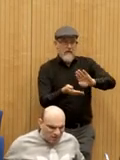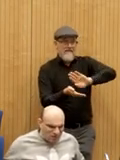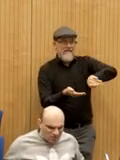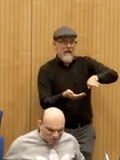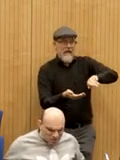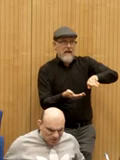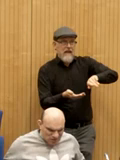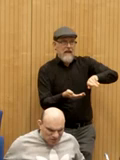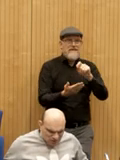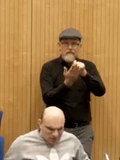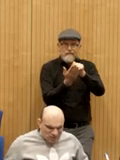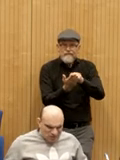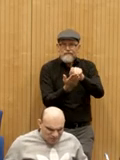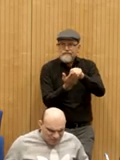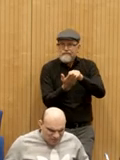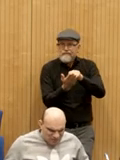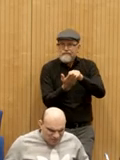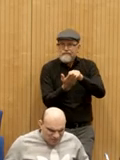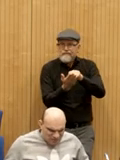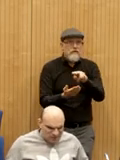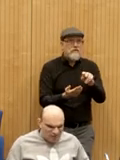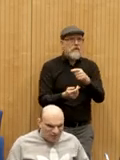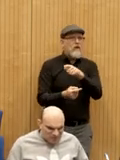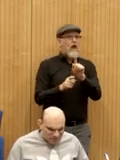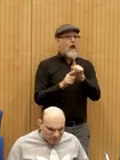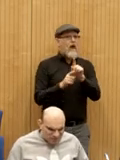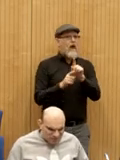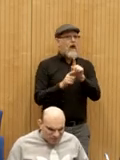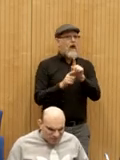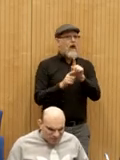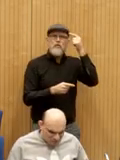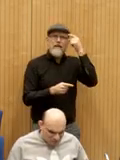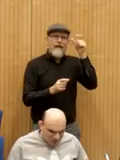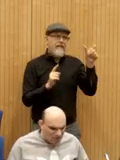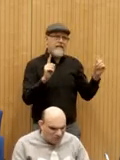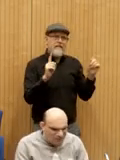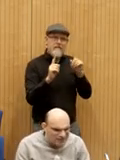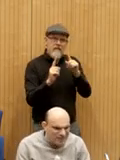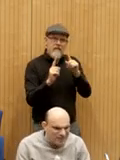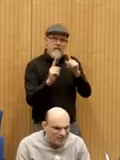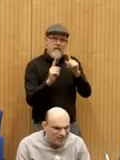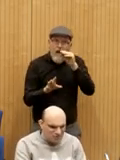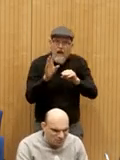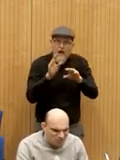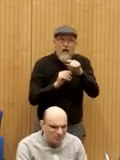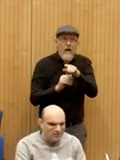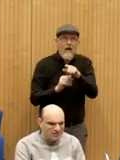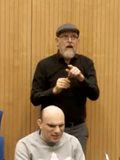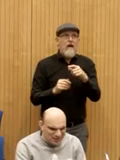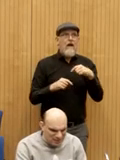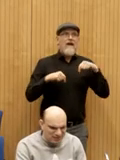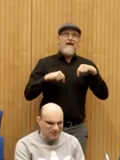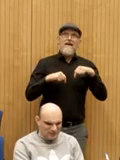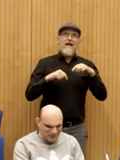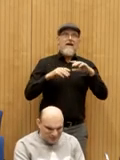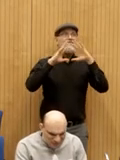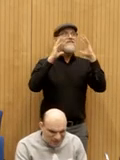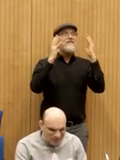dabei auch, wie wir die Barrieren unserer Welt kennen und unsere Probleme des